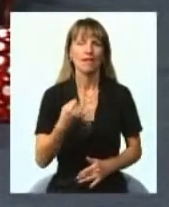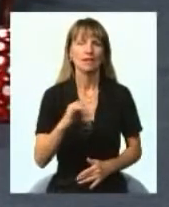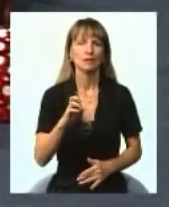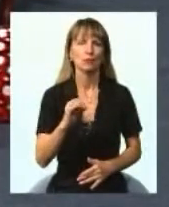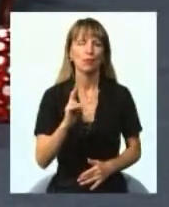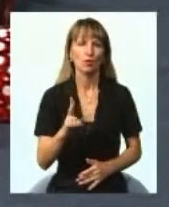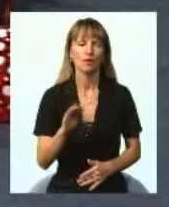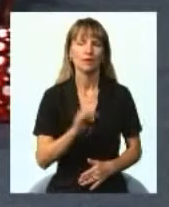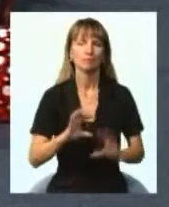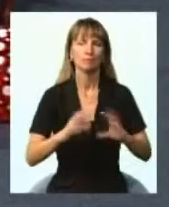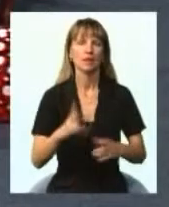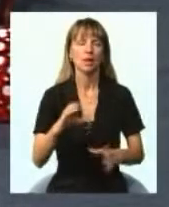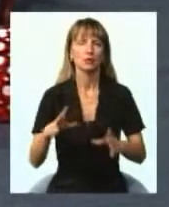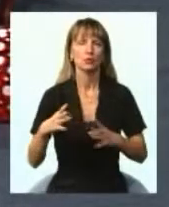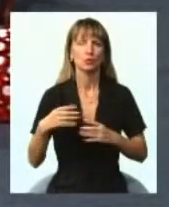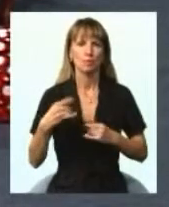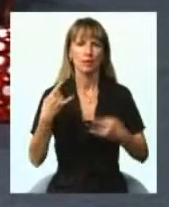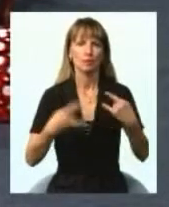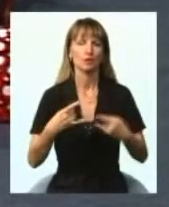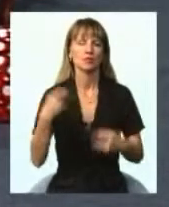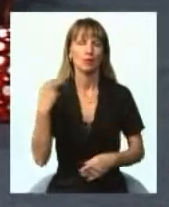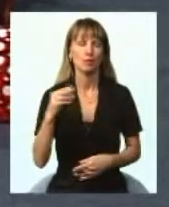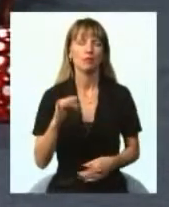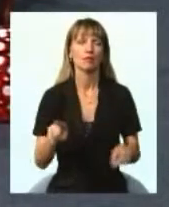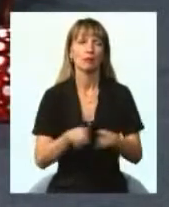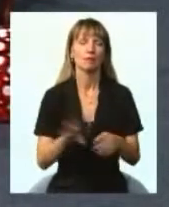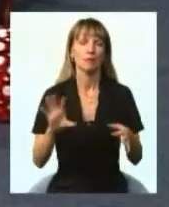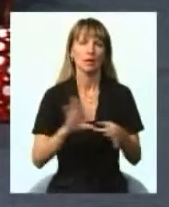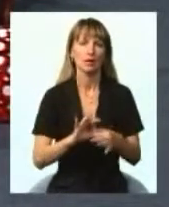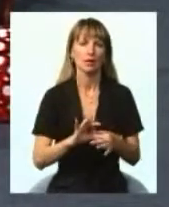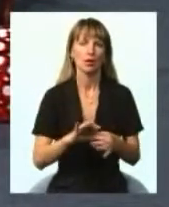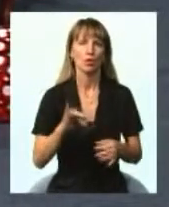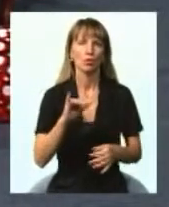світ» на Суспільному телебаченні Запоріжжя. Ну, і також приєднуйтесь до нас